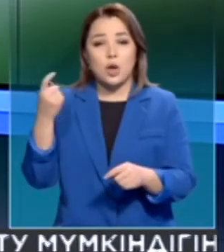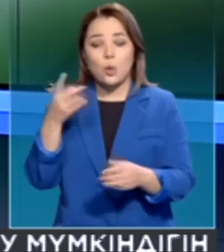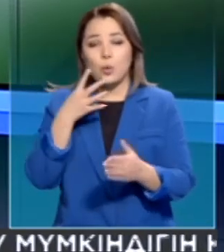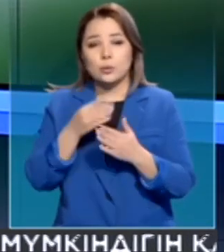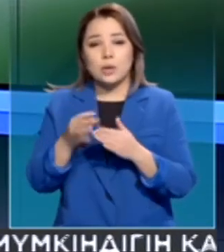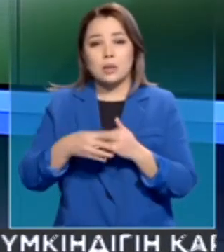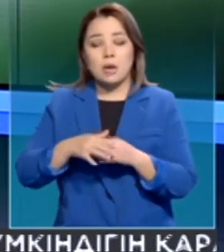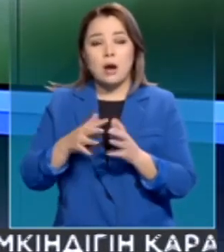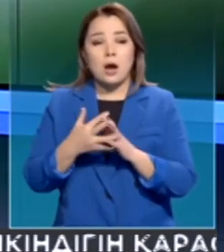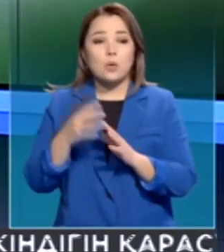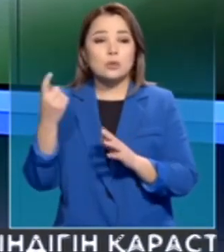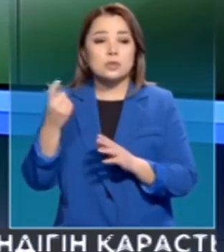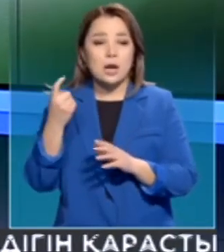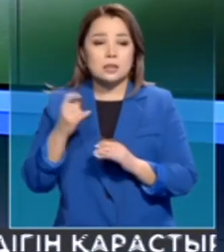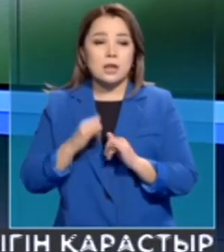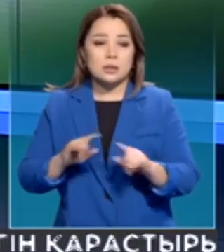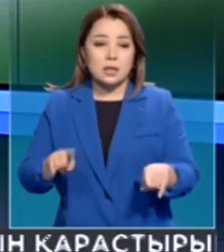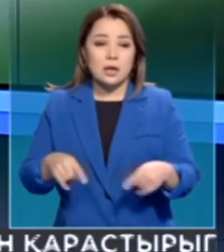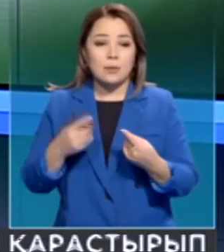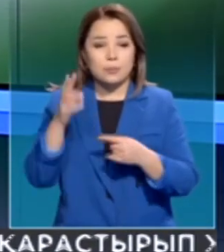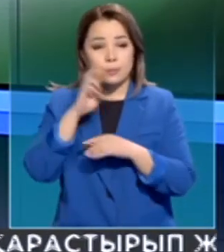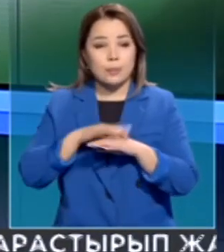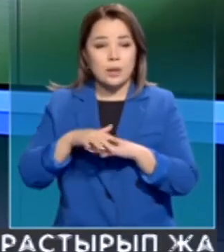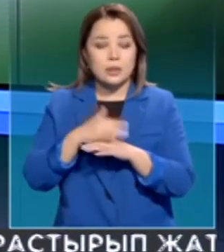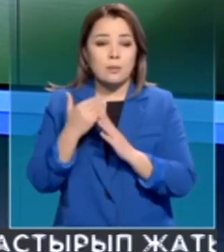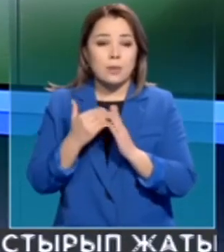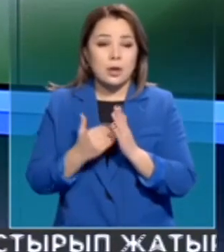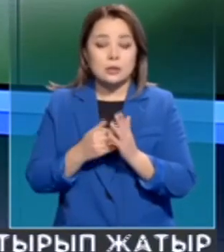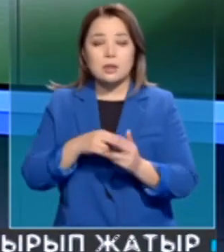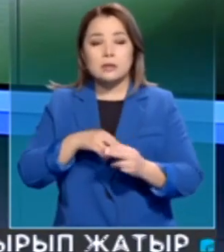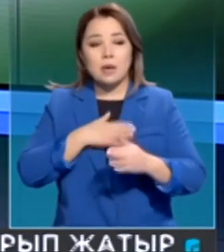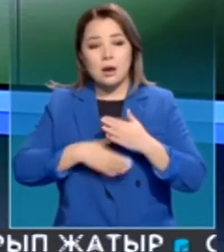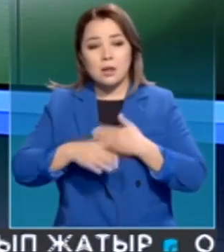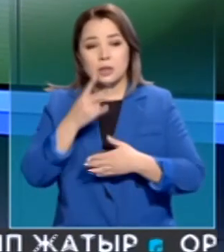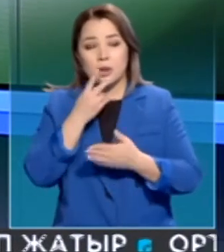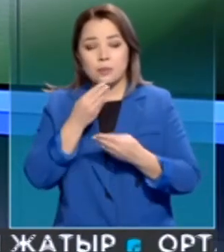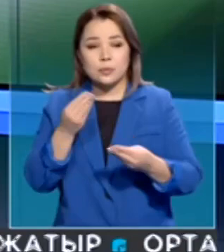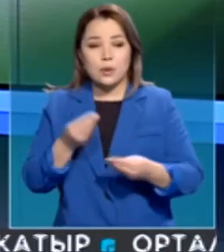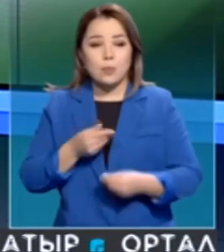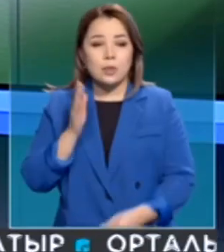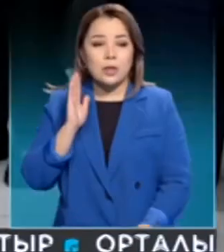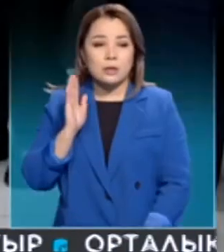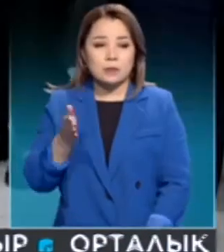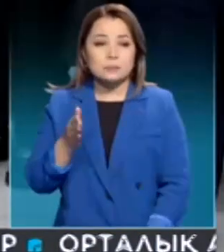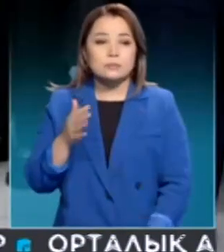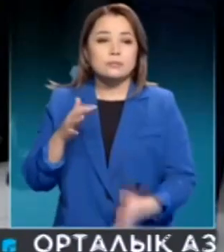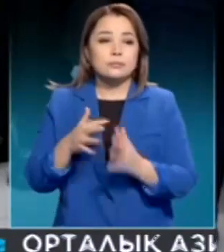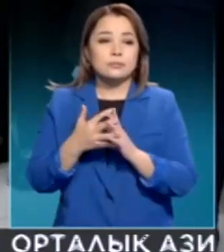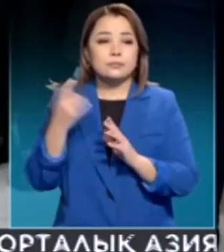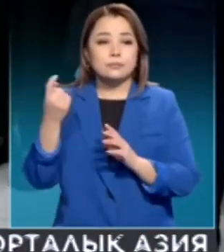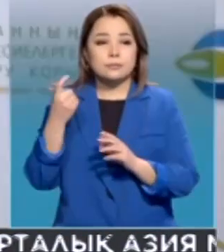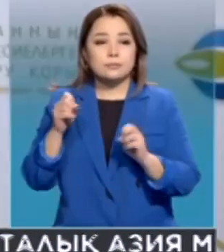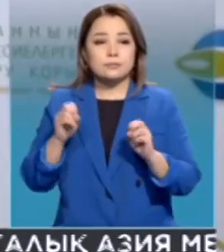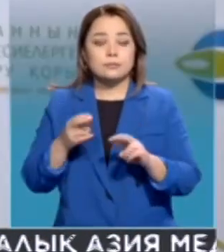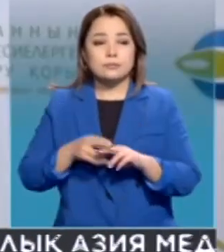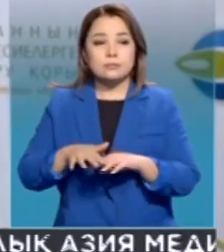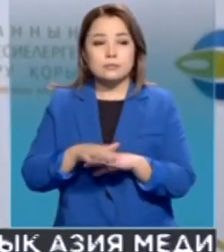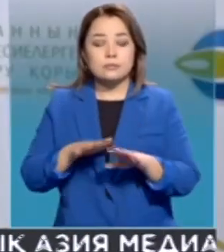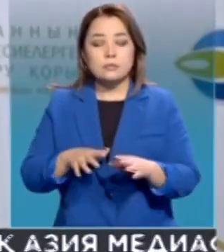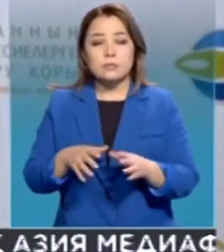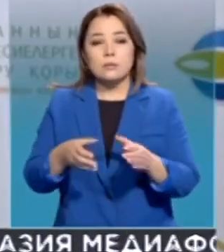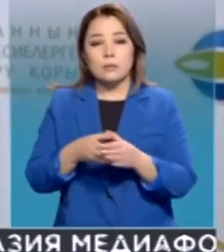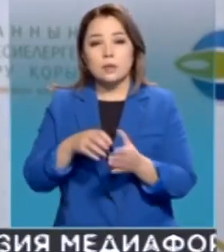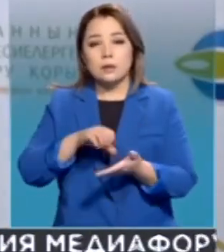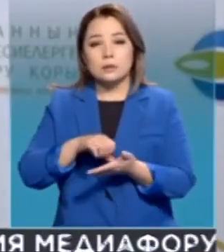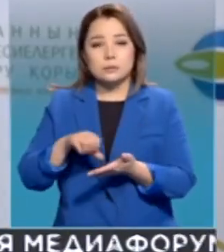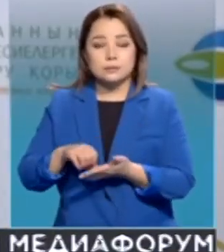өңірінде ауыл шаруашылығы саласындағы мемлекеттік бағдарламалардың шарапатын көретін болады. Аграрлық несе корпорациясының еліміздің барлық облысы